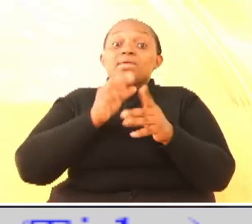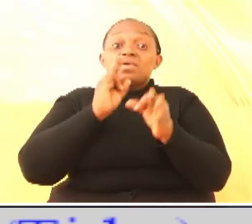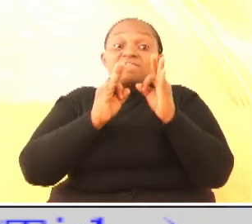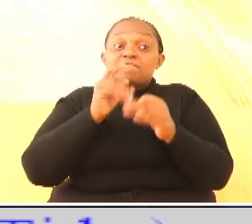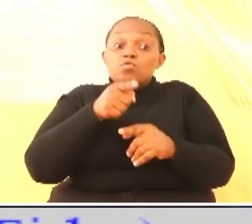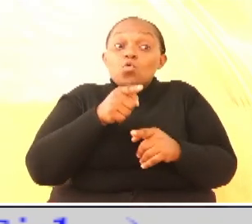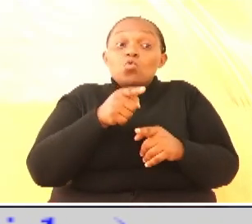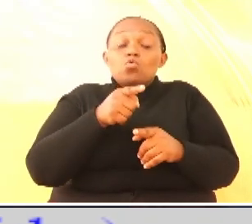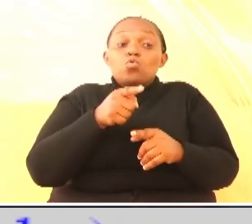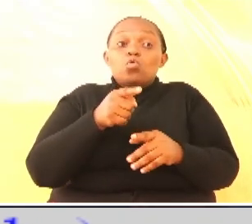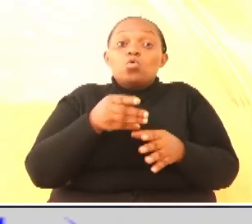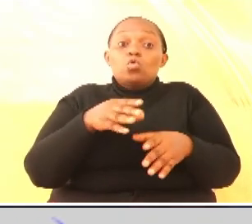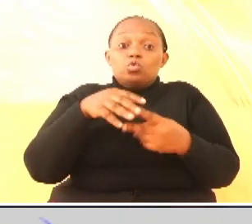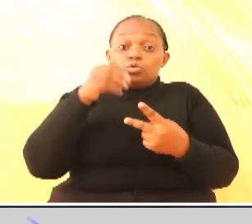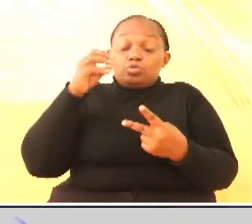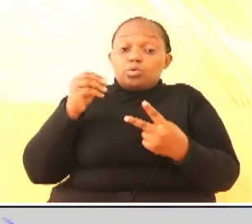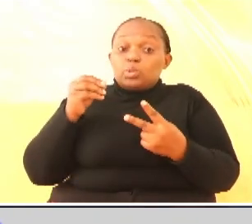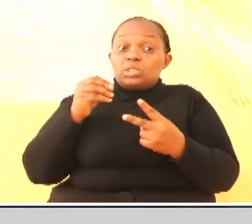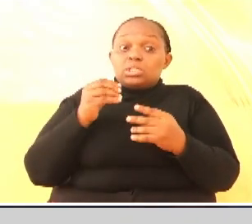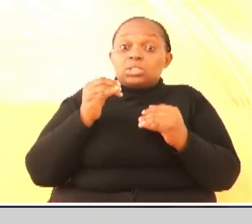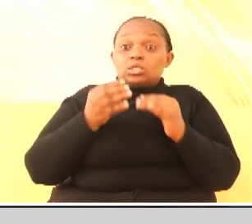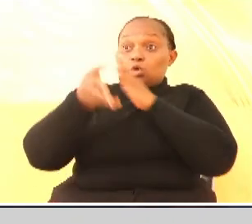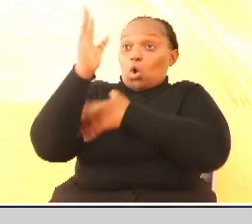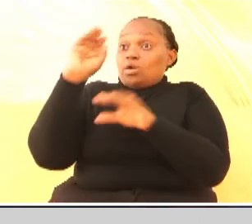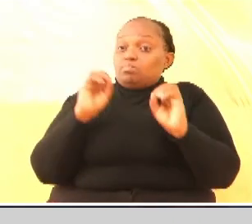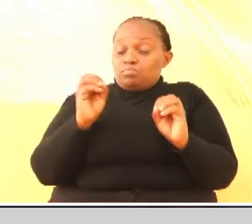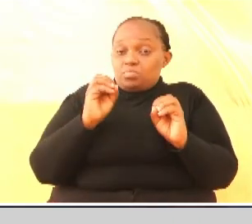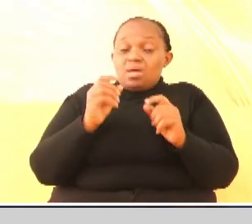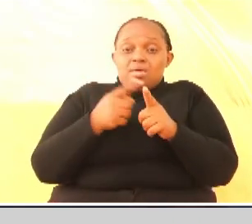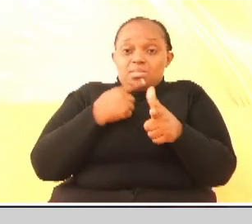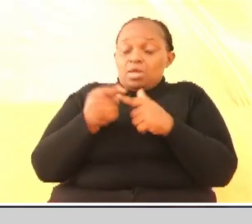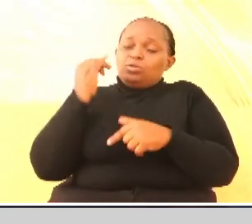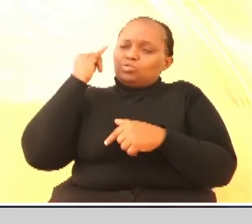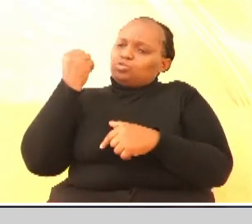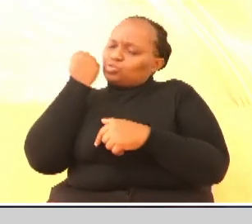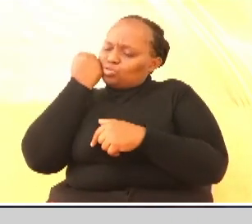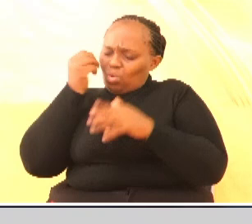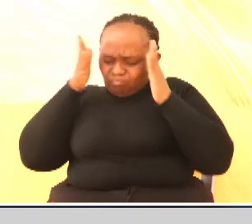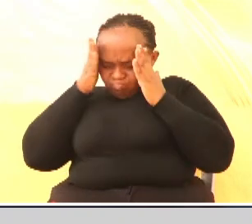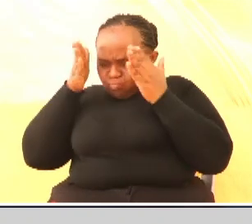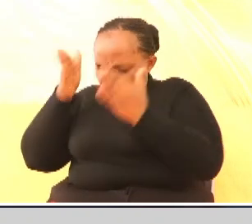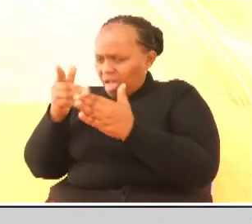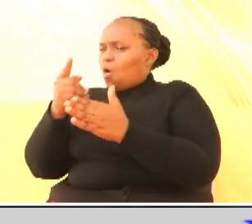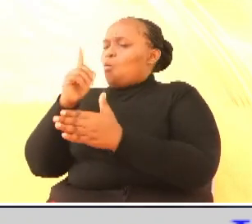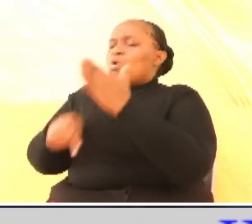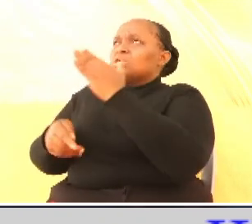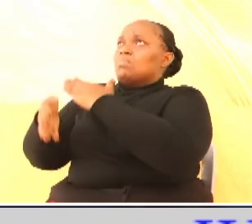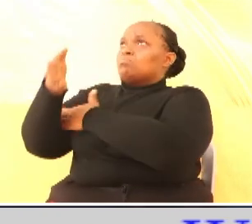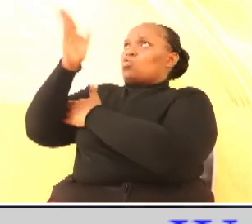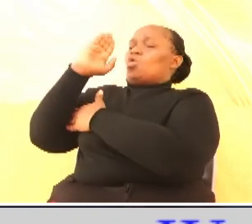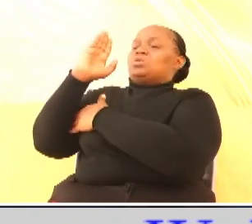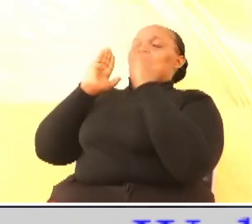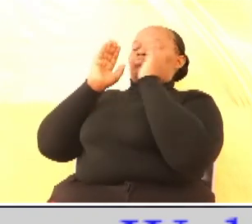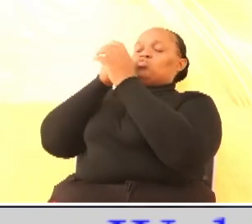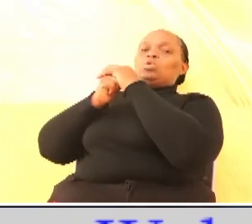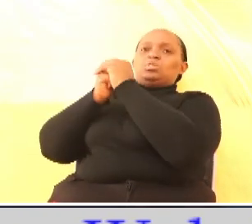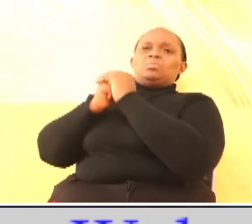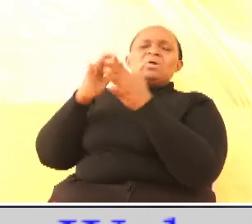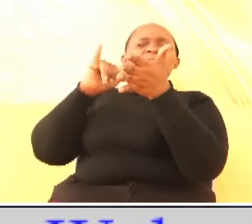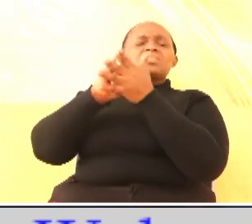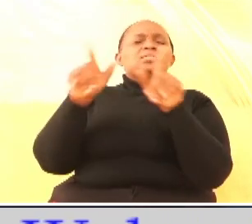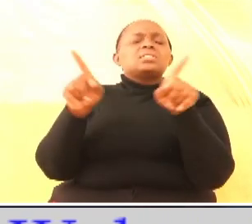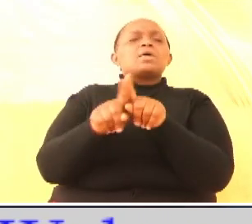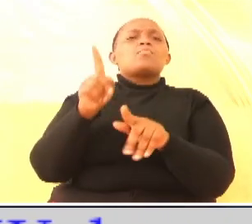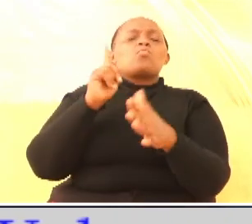ninaenda, mimi na nyumba yangu nitamtumikia nani? Bwana. Na huo ndio ujumbe ambao tunapewa wakati huu wa